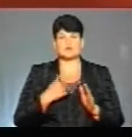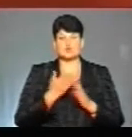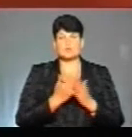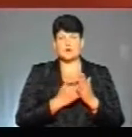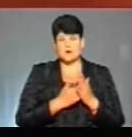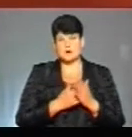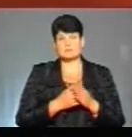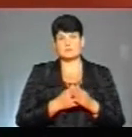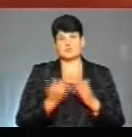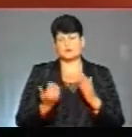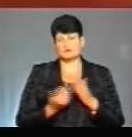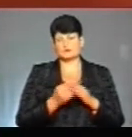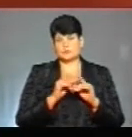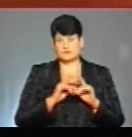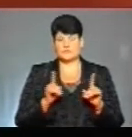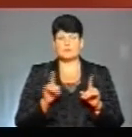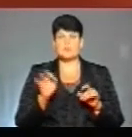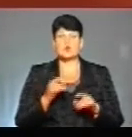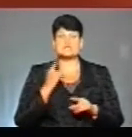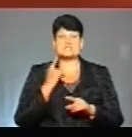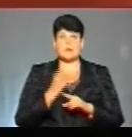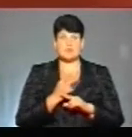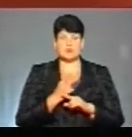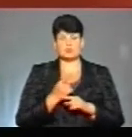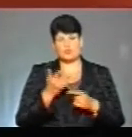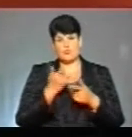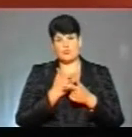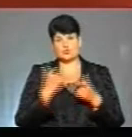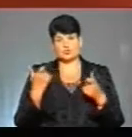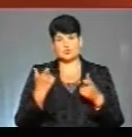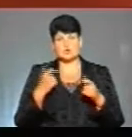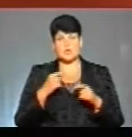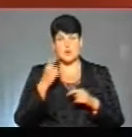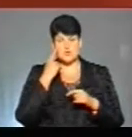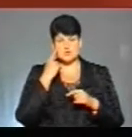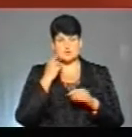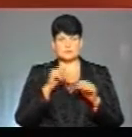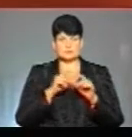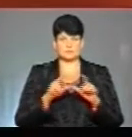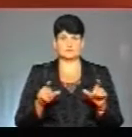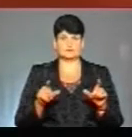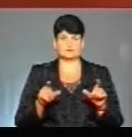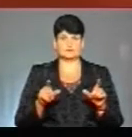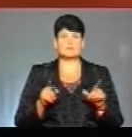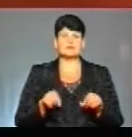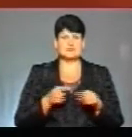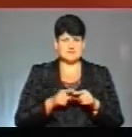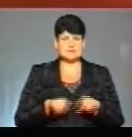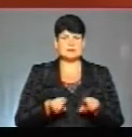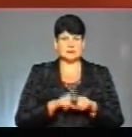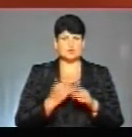я анонсувала одне з нововведень про заборону оголошення оцінок школярів публічно. Чи також